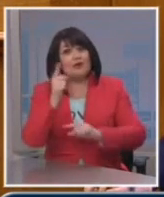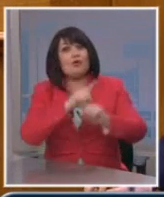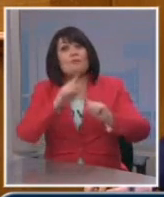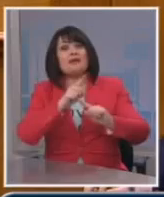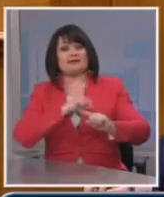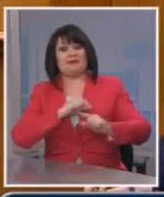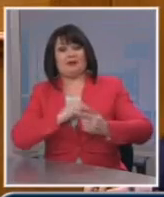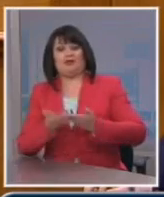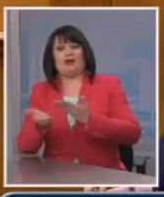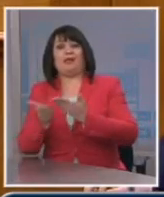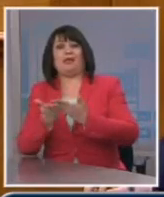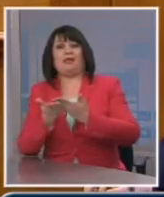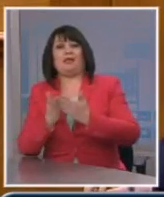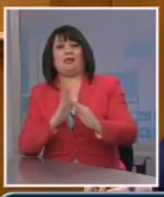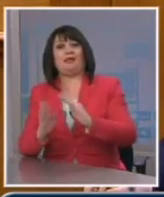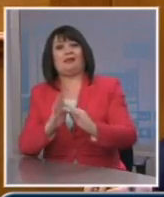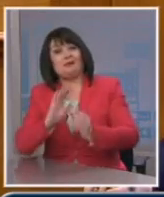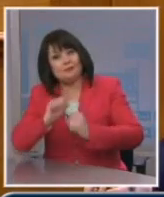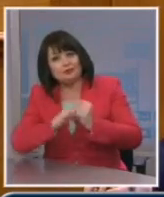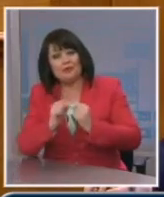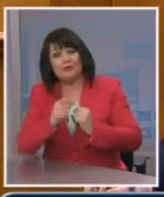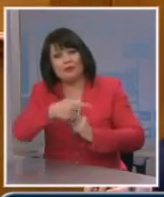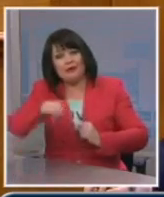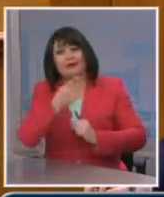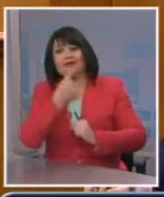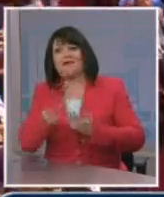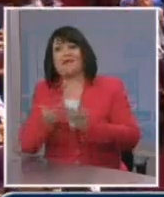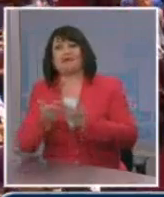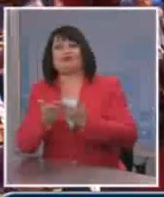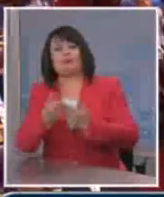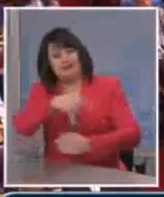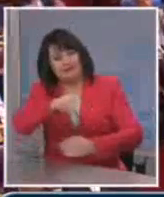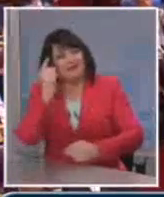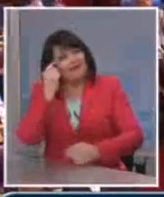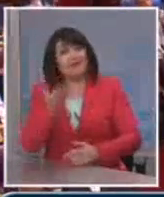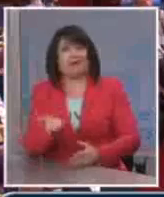εργαζόμαστε και ποιους προσπαθούμε να ευνοήσουμε και να διευκολύνουμε.